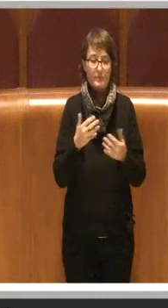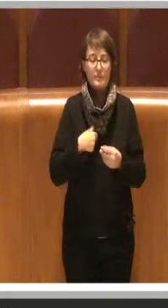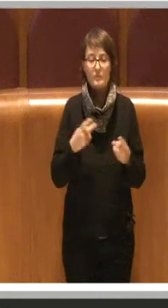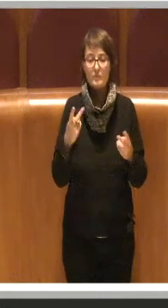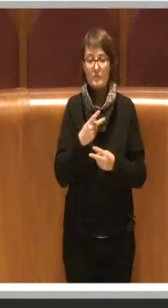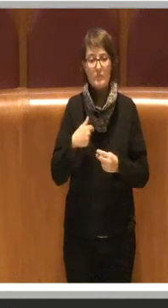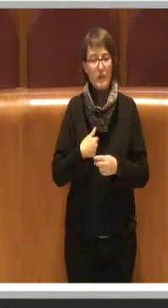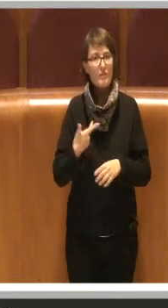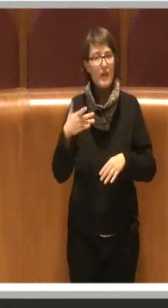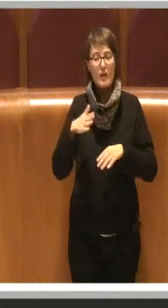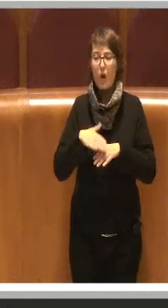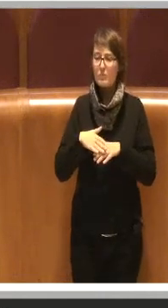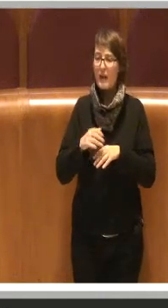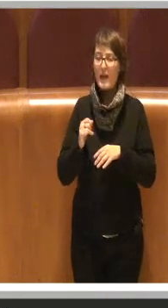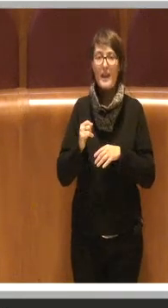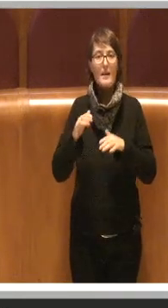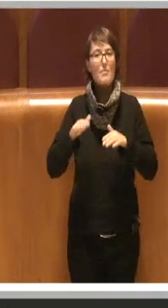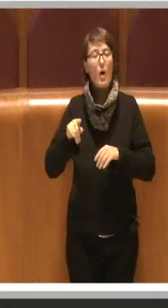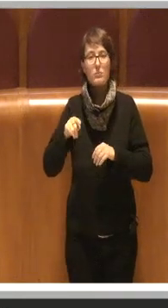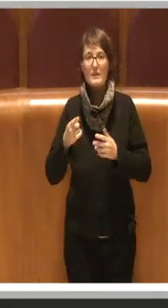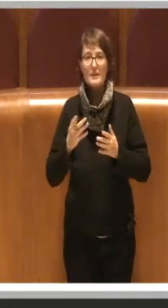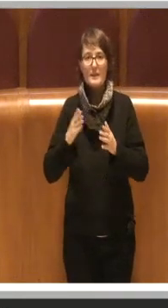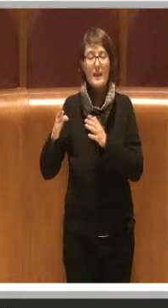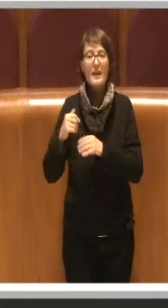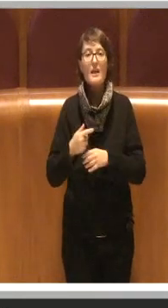indisponibili rimarranno beni immobili indisponibili.